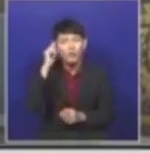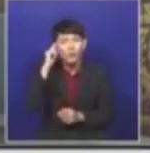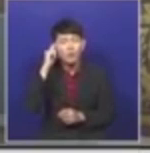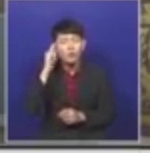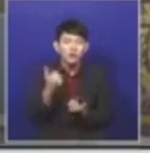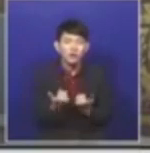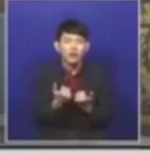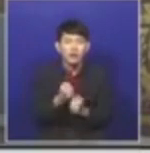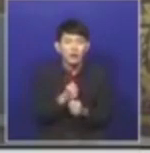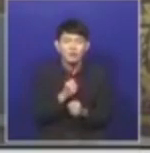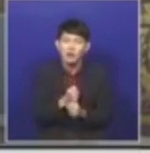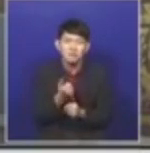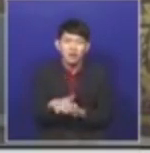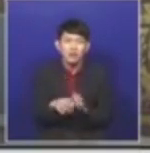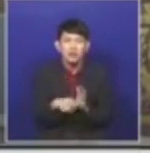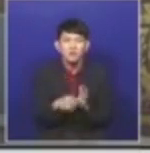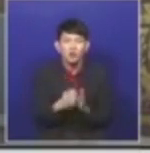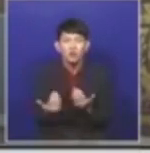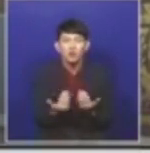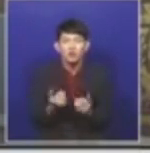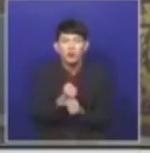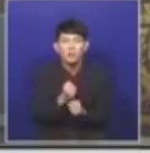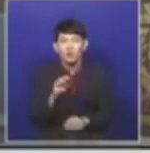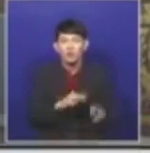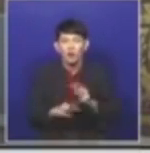ฉุกเฉินต้องเลิกยาเอาไว้นะเอาป้าไปรู้ได้ยังไงผมจะโกยมันคืออะไรไม่รู้และรู้แต่ว่าลูกป้ากลับโรงงานไม่ได้วันนี้พ.ร.ก.ฉุกเฉินถ่ายรูปบัตรตกงานเต็มอยู่ในป่าไม่มีกี่บอกฉันต้องให้ยกเลิกนี่